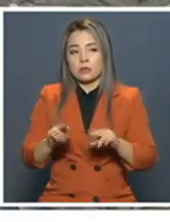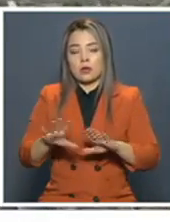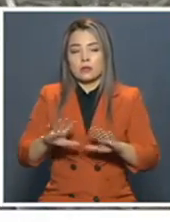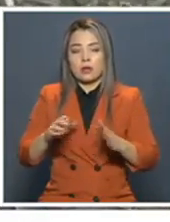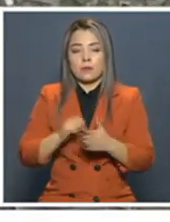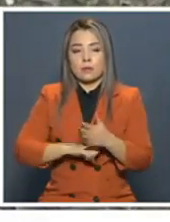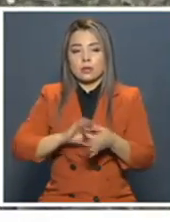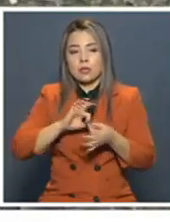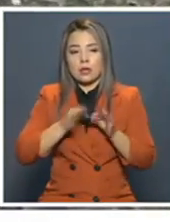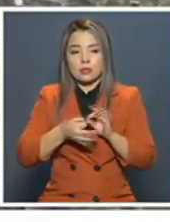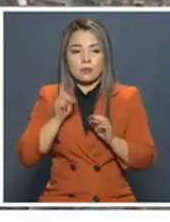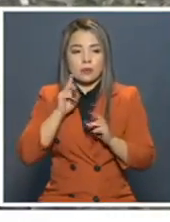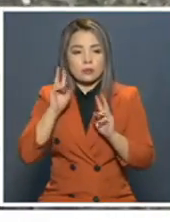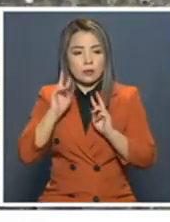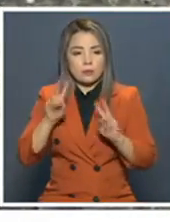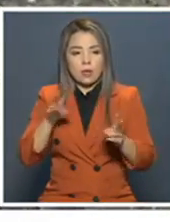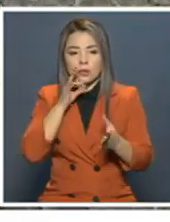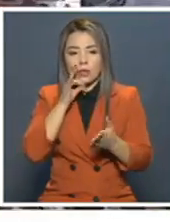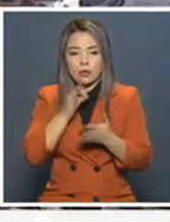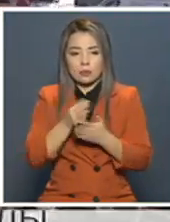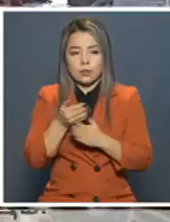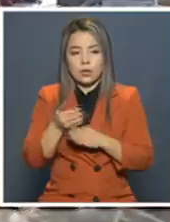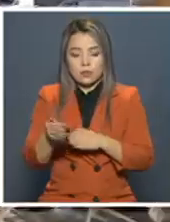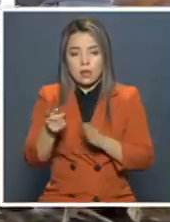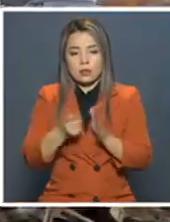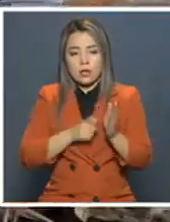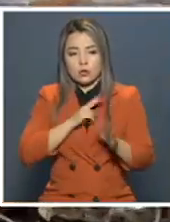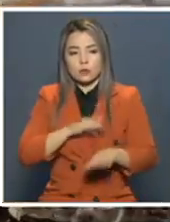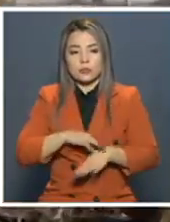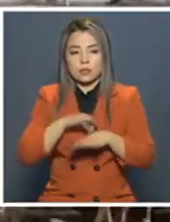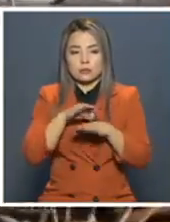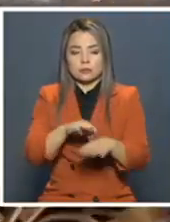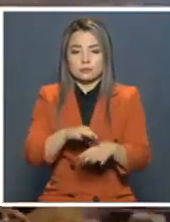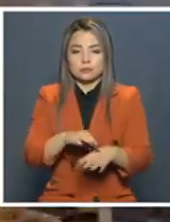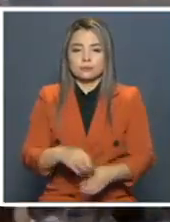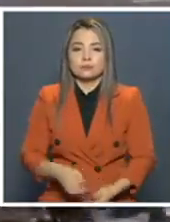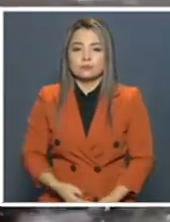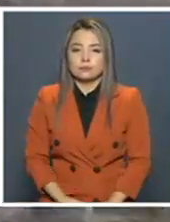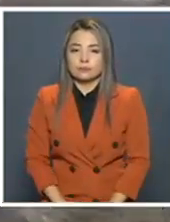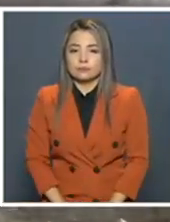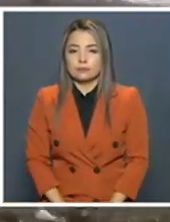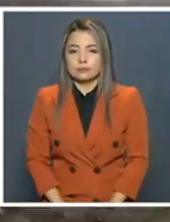қайғылы жағдайдың нақты себебі әзірге белгісіз. Тергеу жалғасып жатыр.